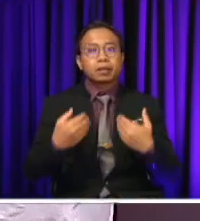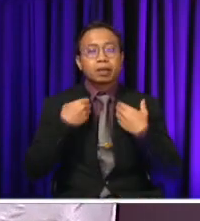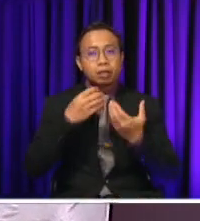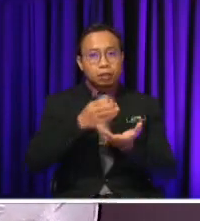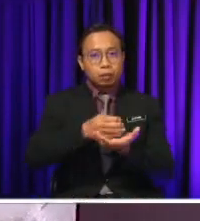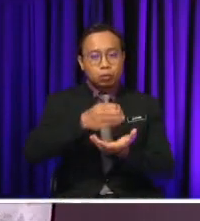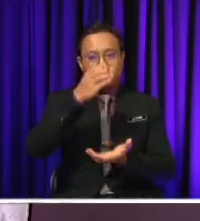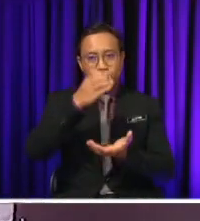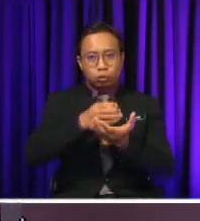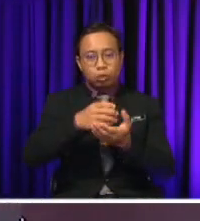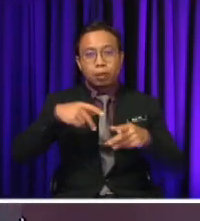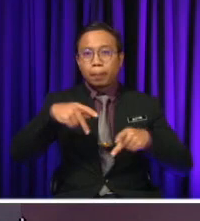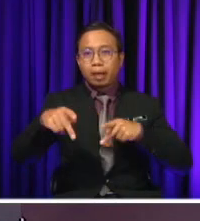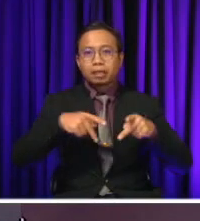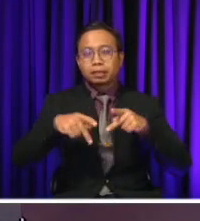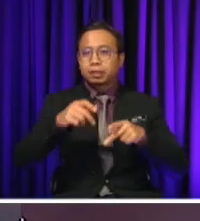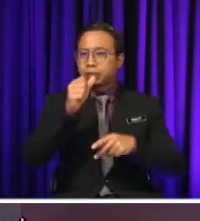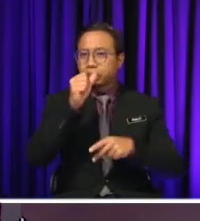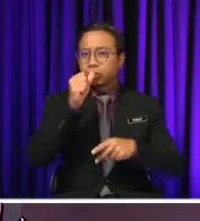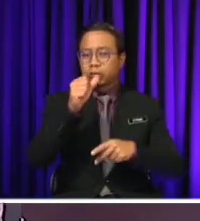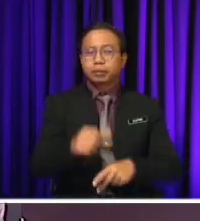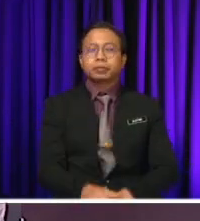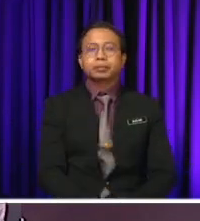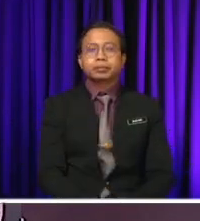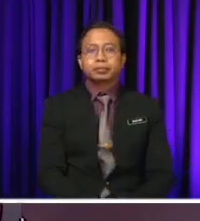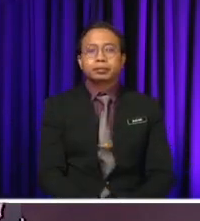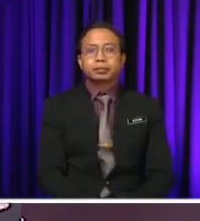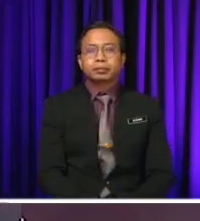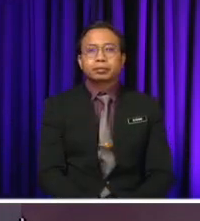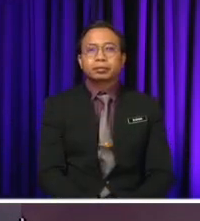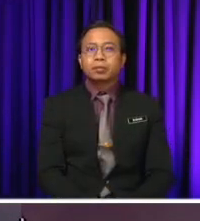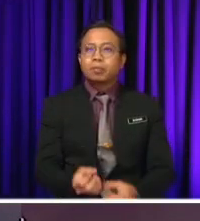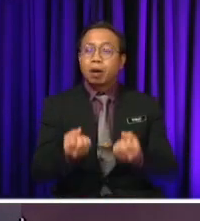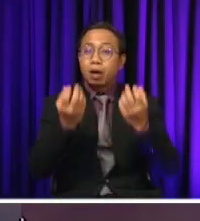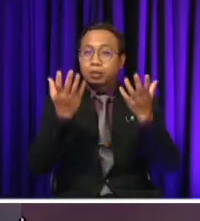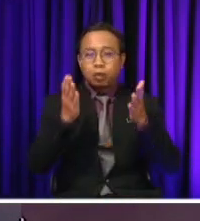foto plastik foto plastik foto minuman botol minuman